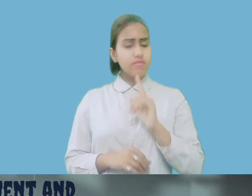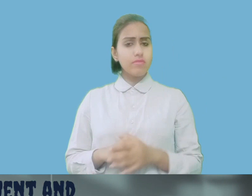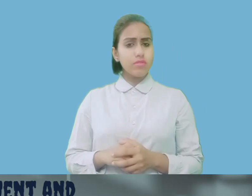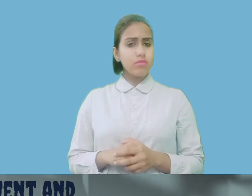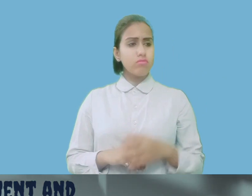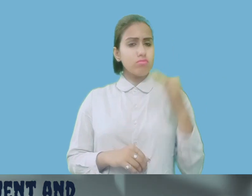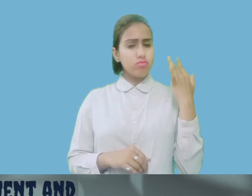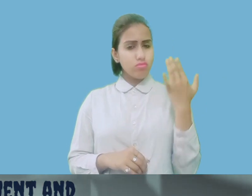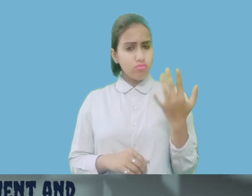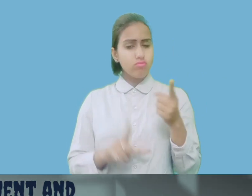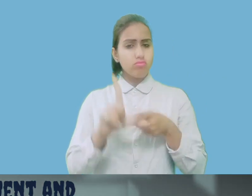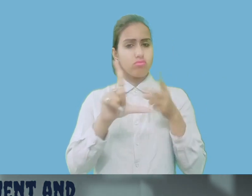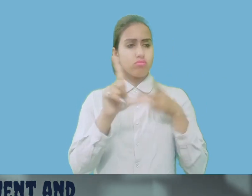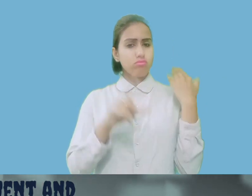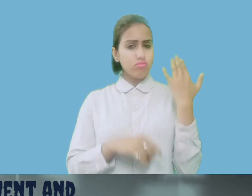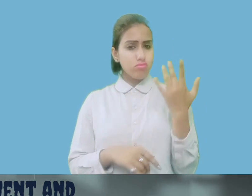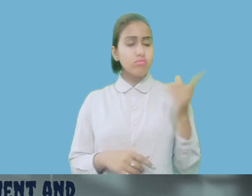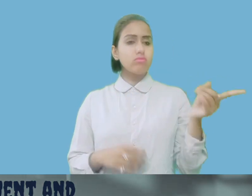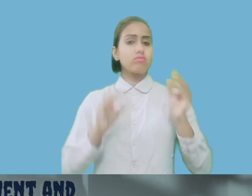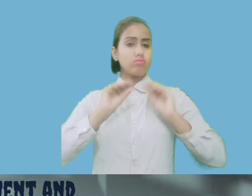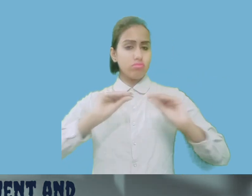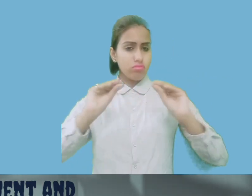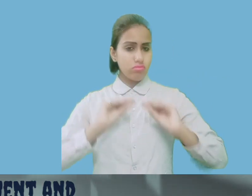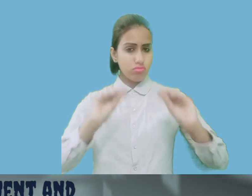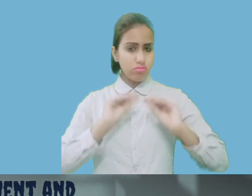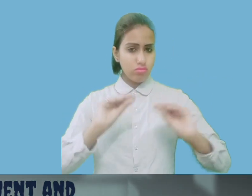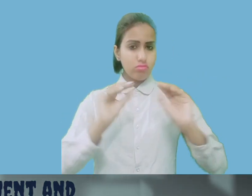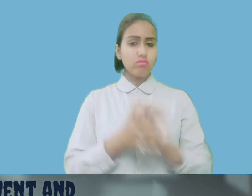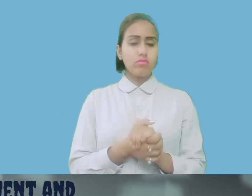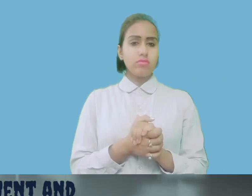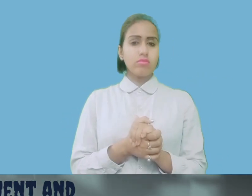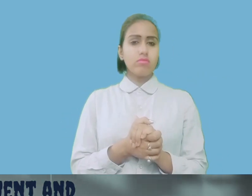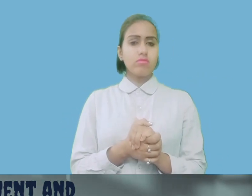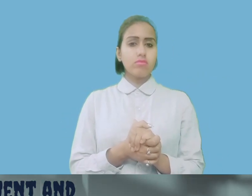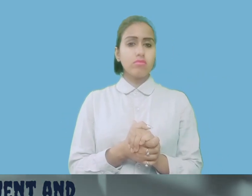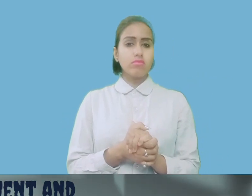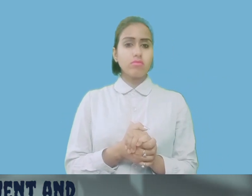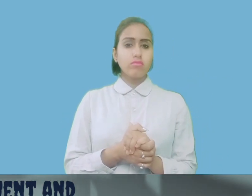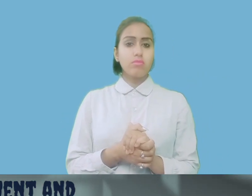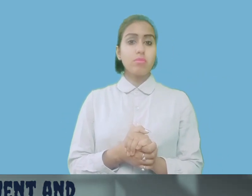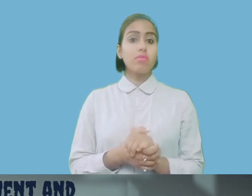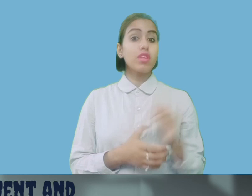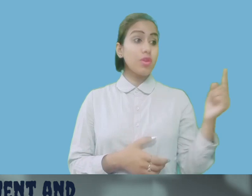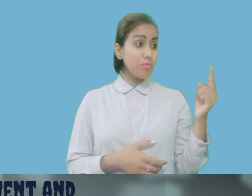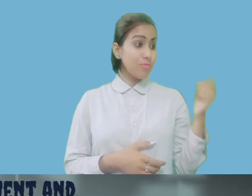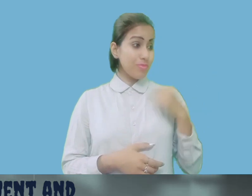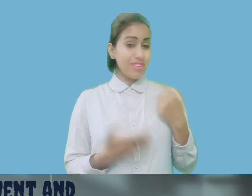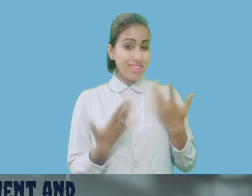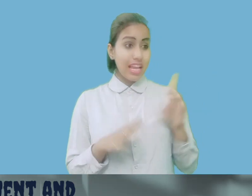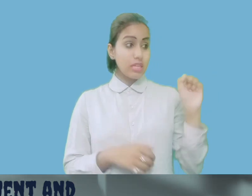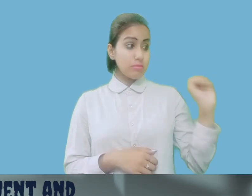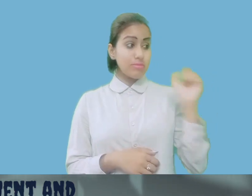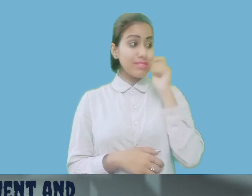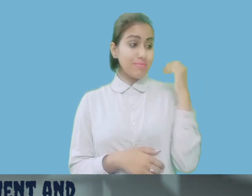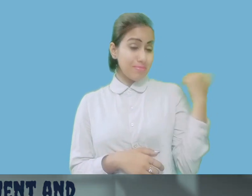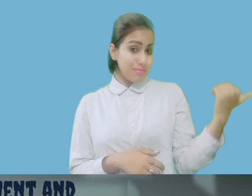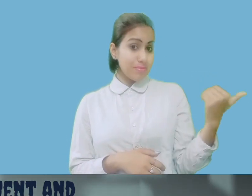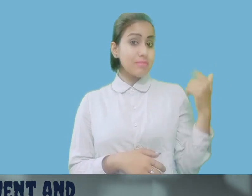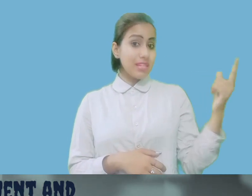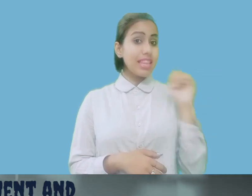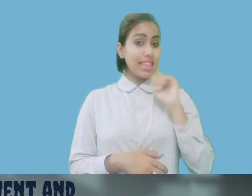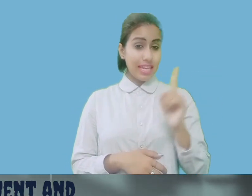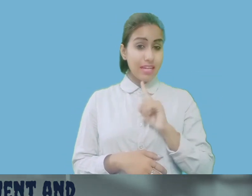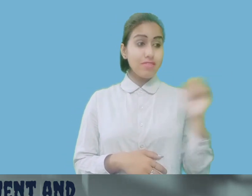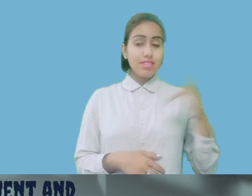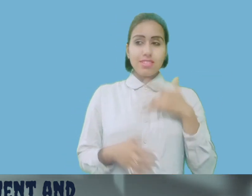आवासीय शिक्षा ले रहा था, तो वहाँ मम्मी आती जाती थी और वहीं से प्रेरणा मिली और आप लोगों ने दोनों ने कोर्स किया। हाँ। आगे की